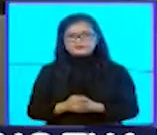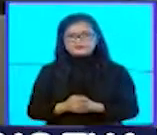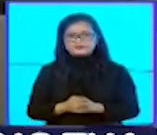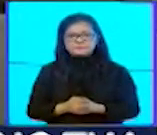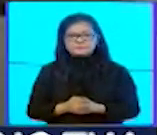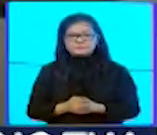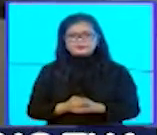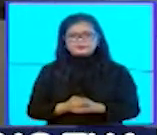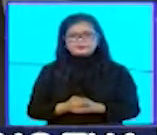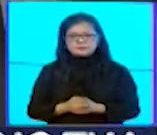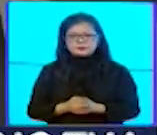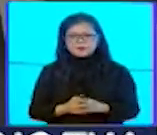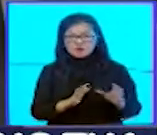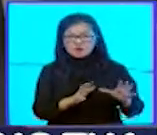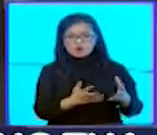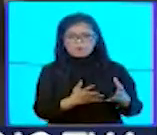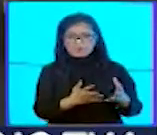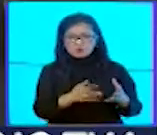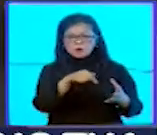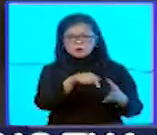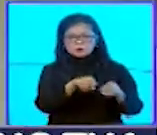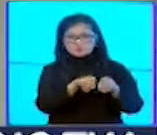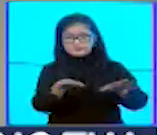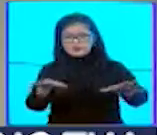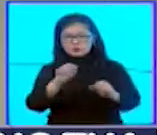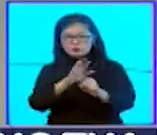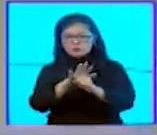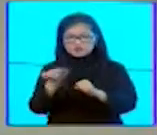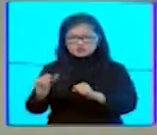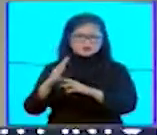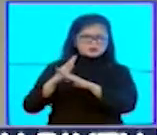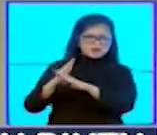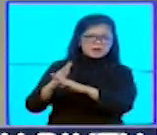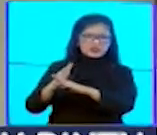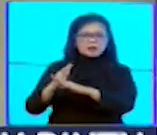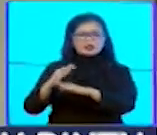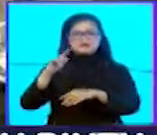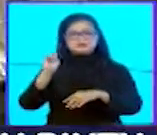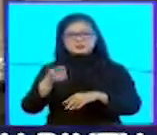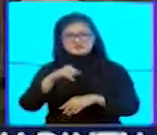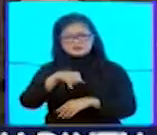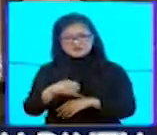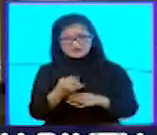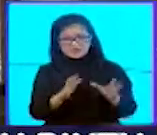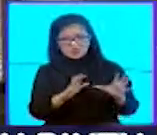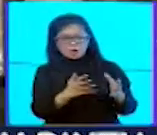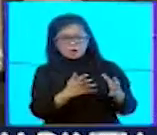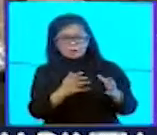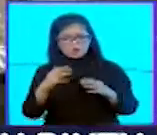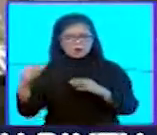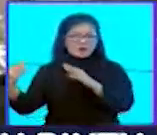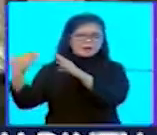Menghindari terjadinya klaster baru penyebaran virus corona selama proses belajar mengajar, ruangan kelas tidak menggunakan mesin pendingin ruangan. Jendela dan pintu akan